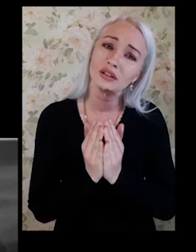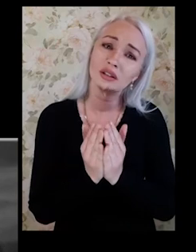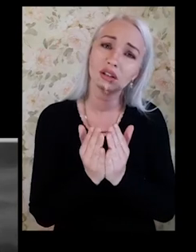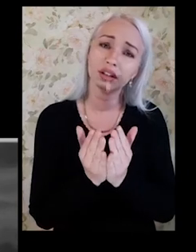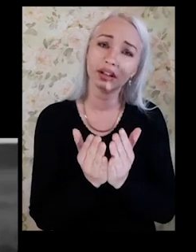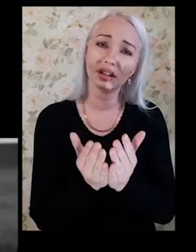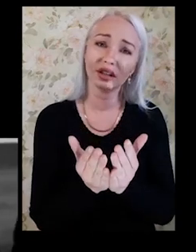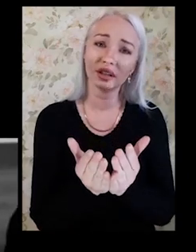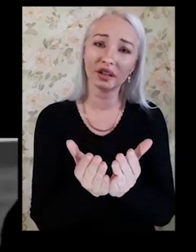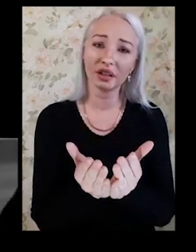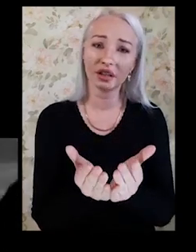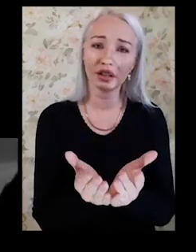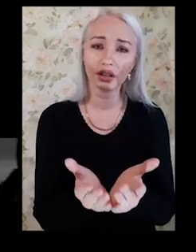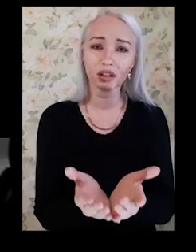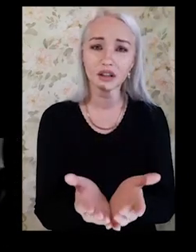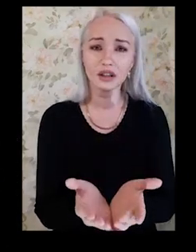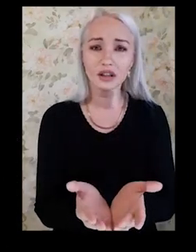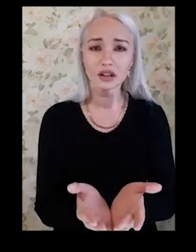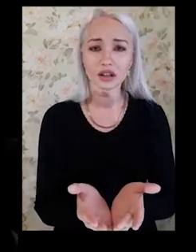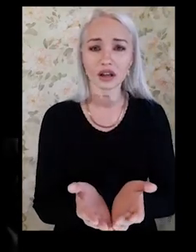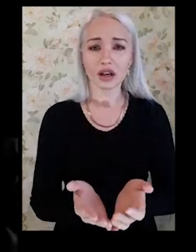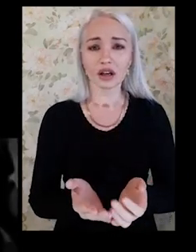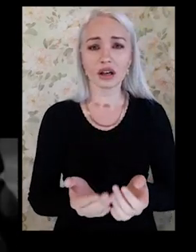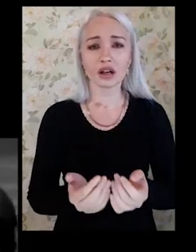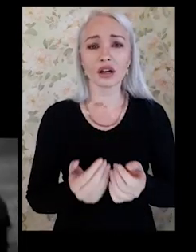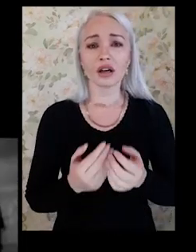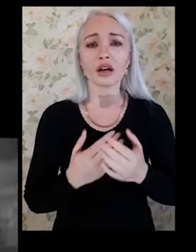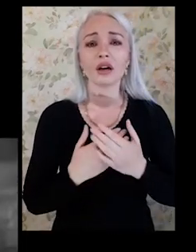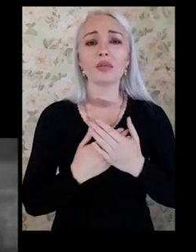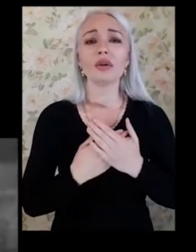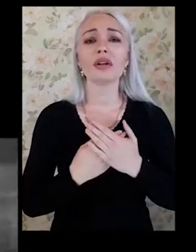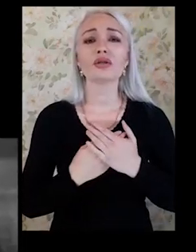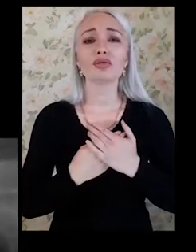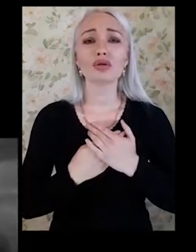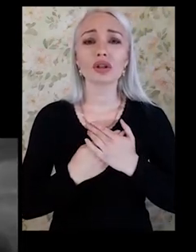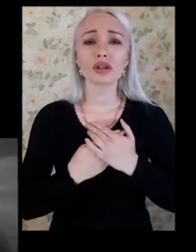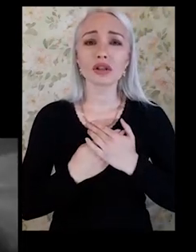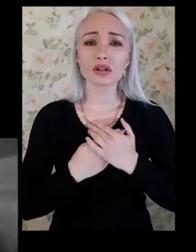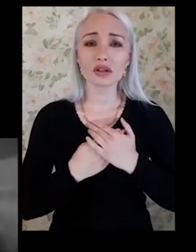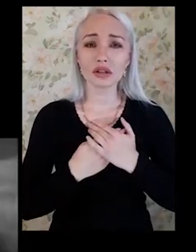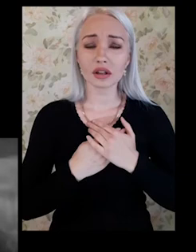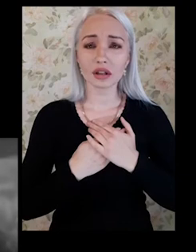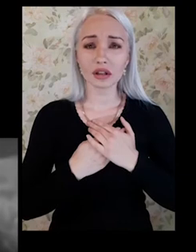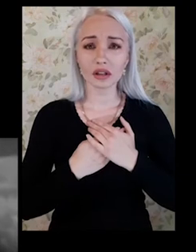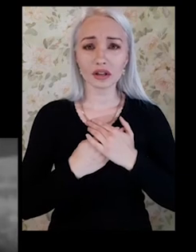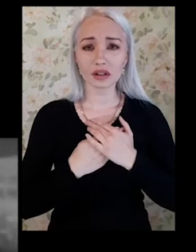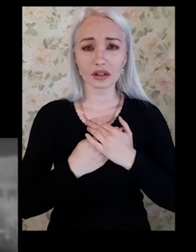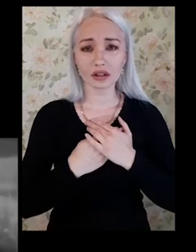тишины постучится.